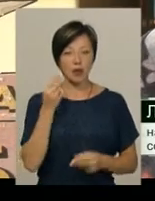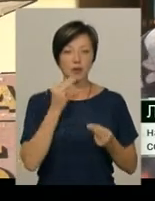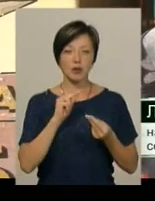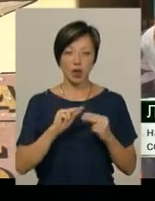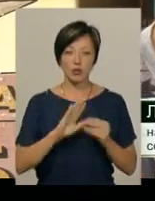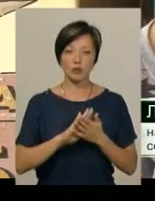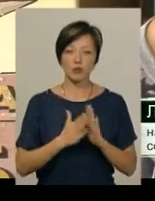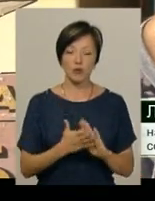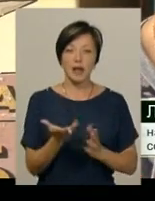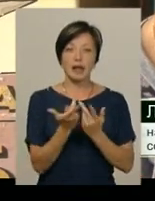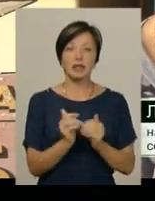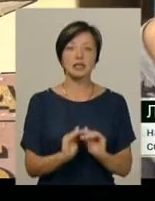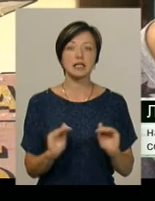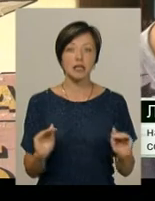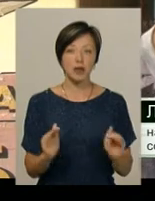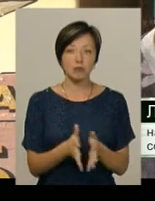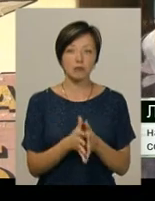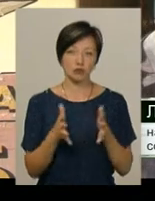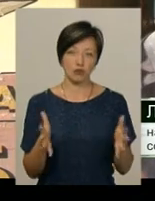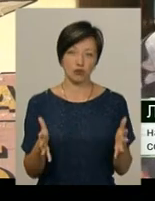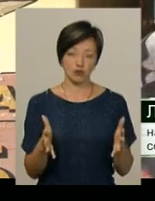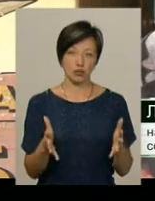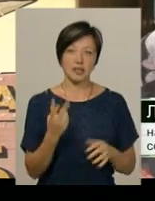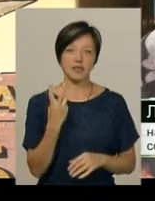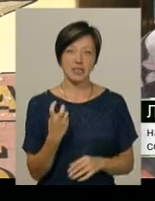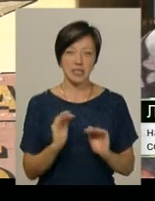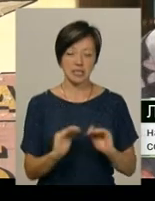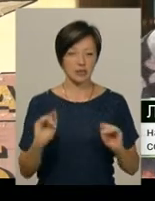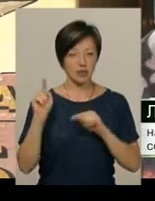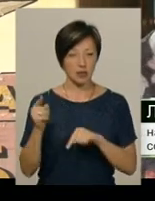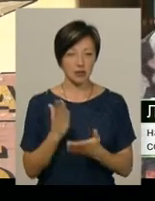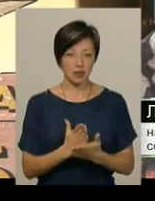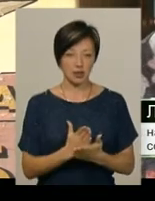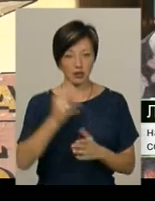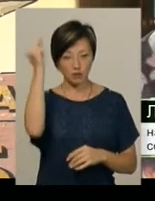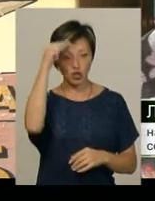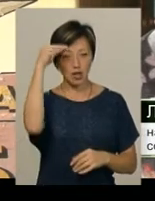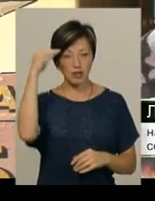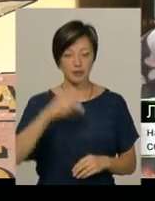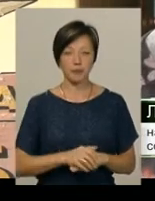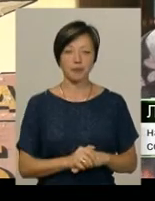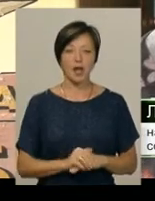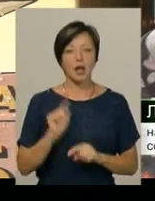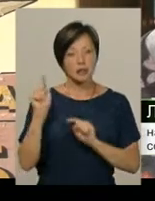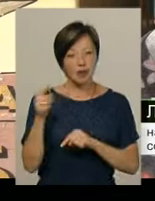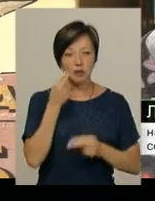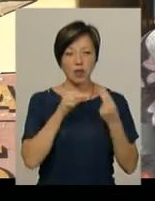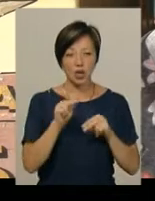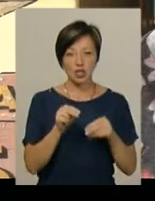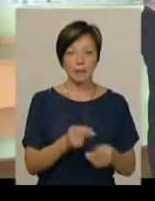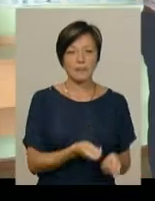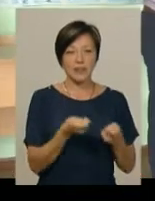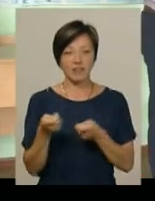то краще, там і кількість дітей. На даний час у нас вже 200 там учнів навчається, там краще